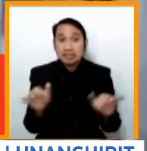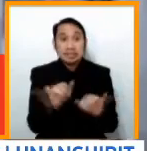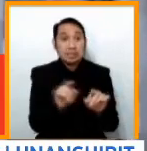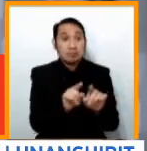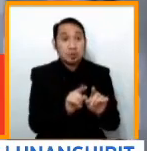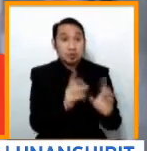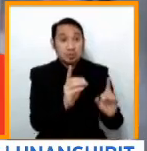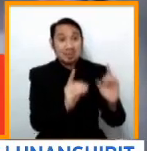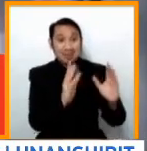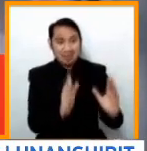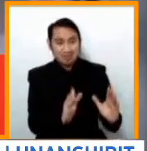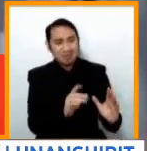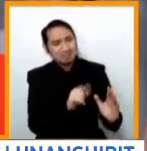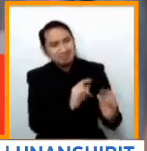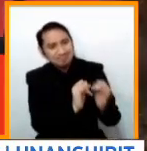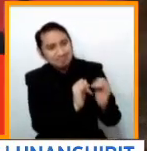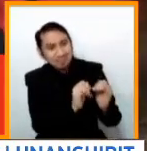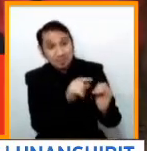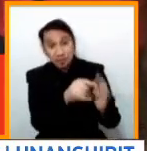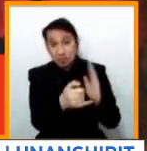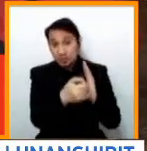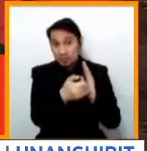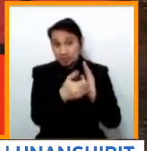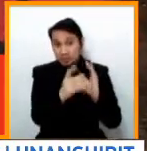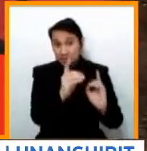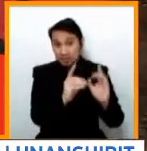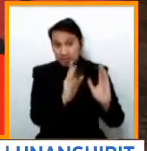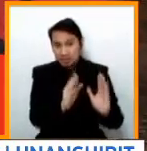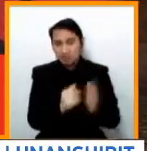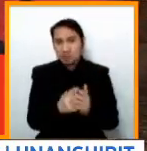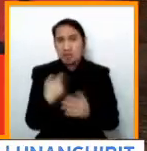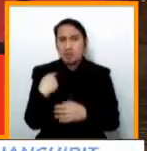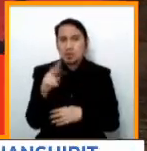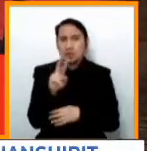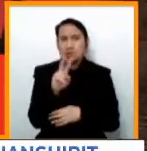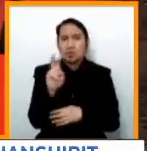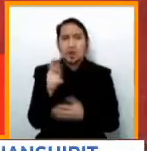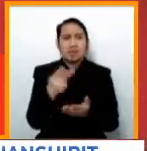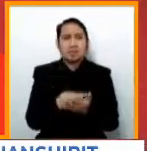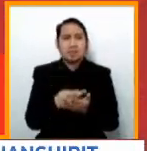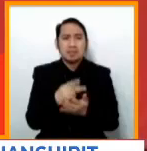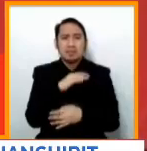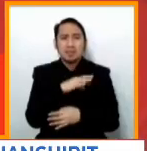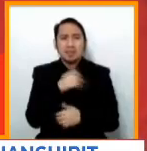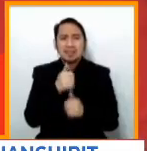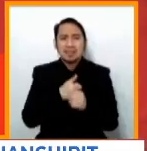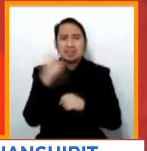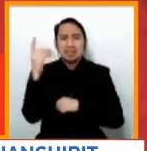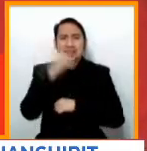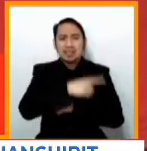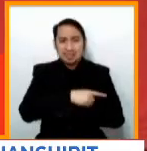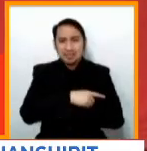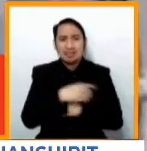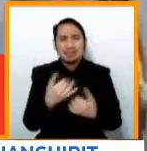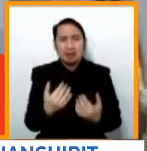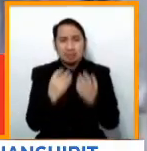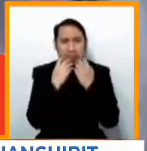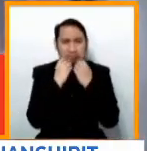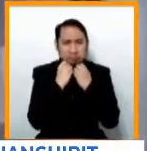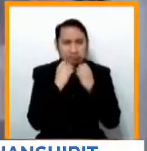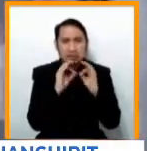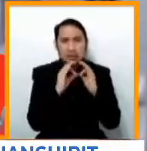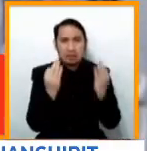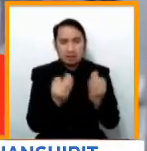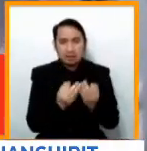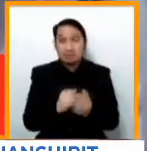nakausap. Ang jeepney driver na si Nelson, 200 pesos na lang daw ang kinikita kada araw na pinapagkasya nilang mag-anak. Mas pabor po